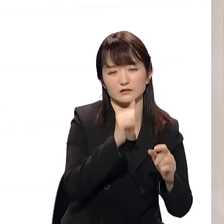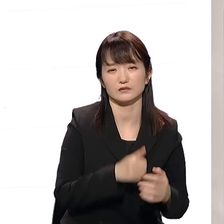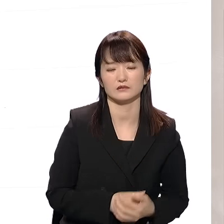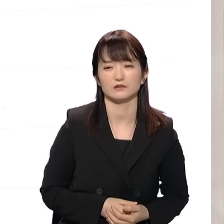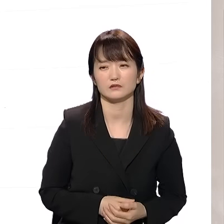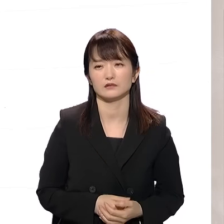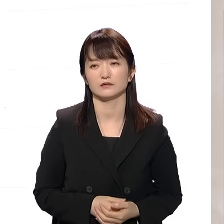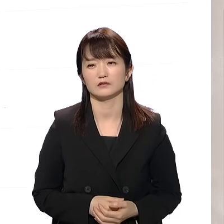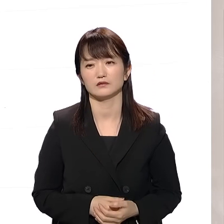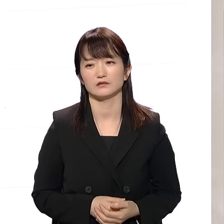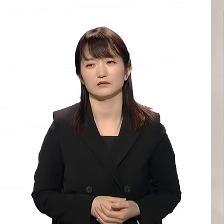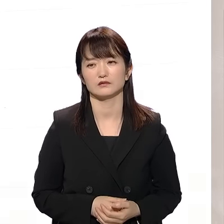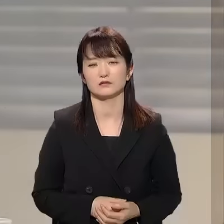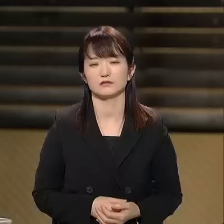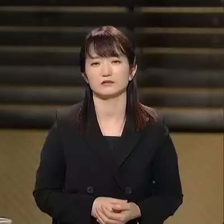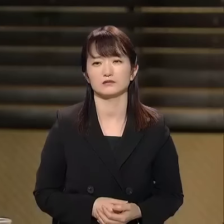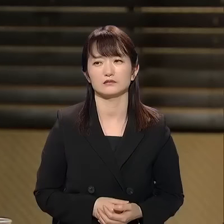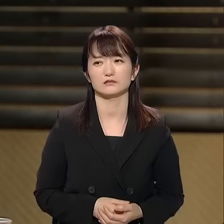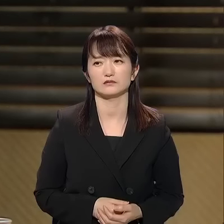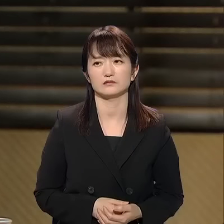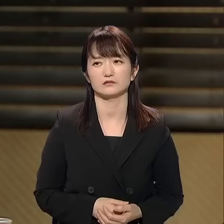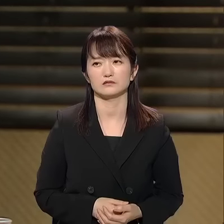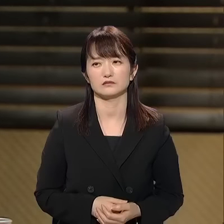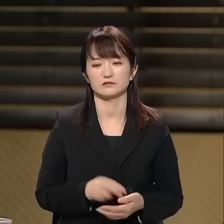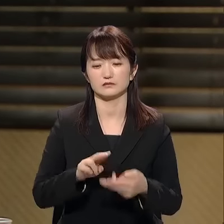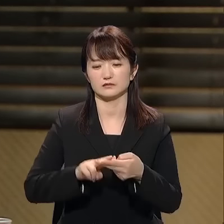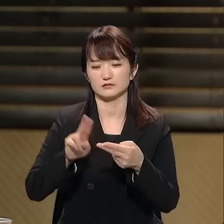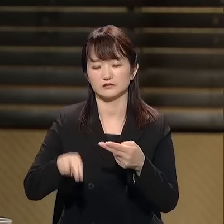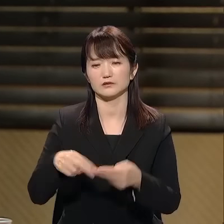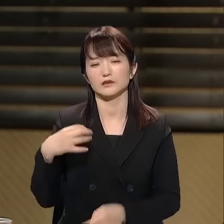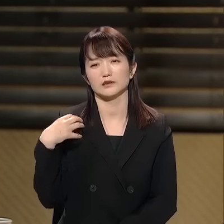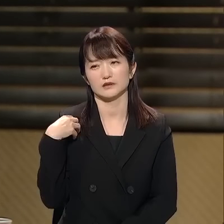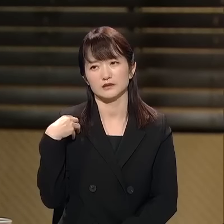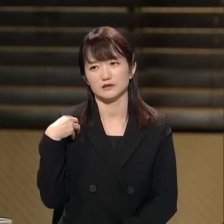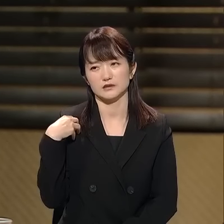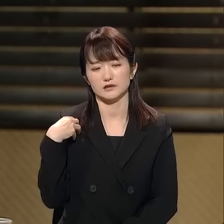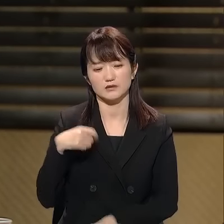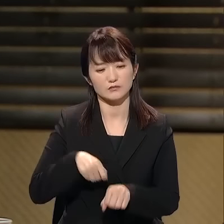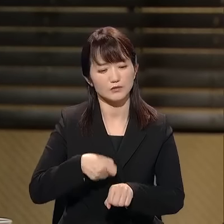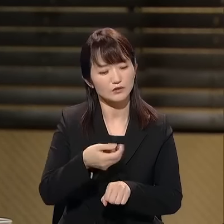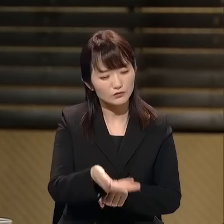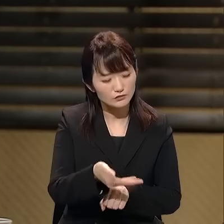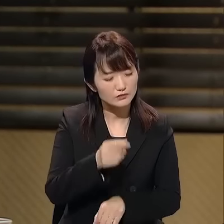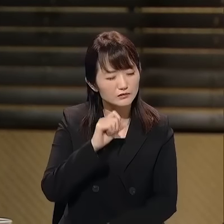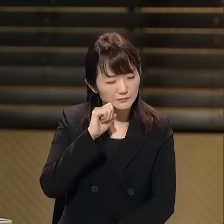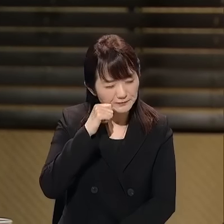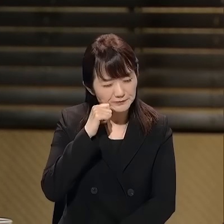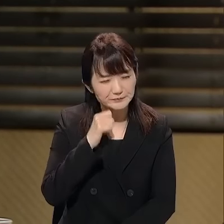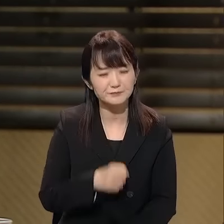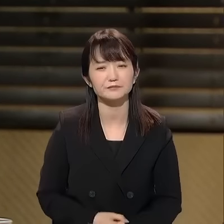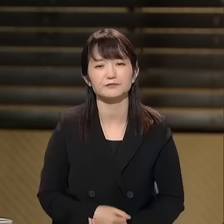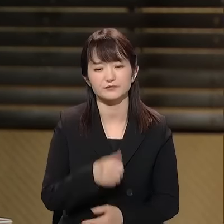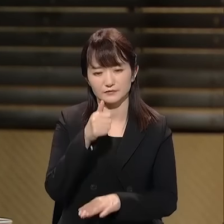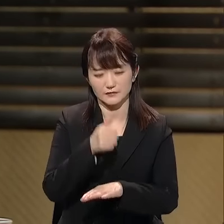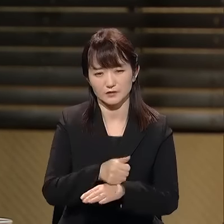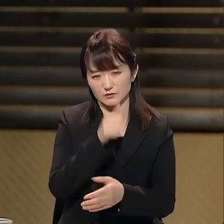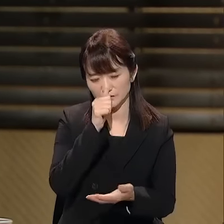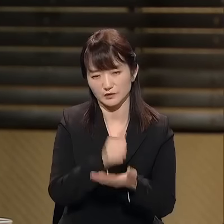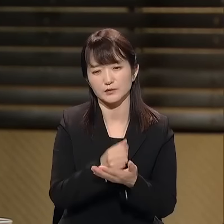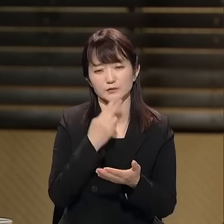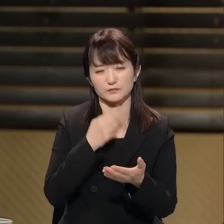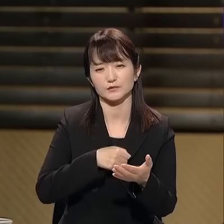이렇게 얘기를 했고데 그러다 보니까 일단 형사 책임을 묶기는 현실적으로 어려운 상황이어서 결국 불기소로 결정이 됐던 거